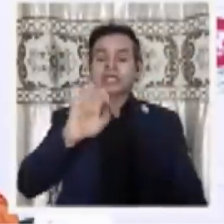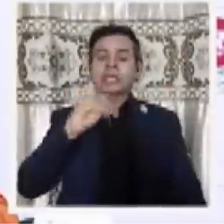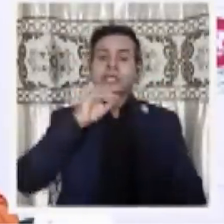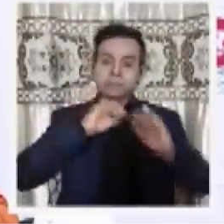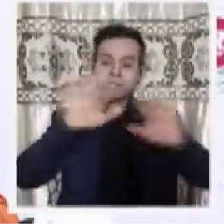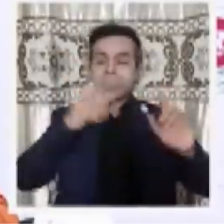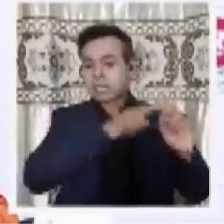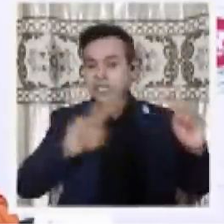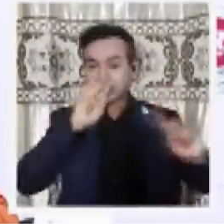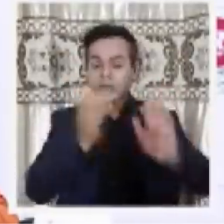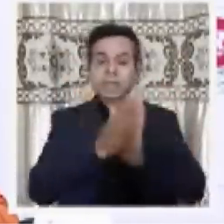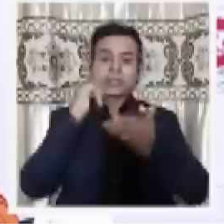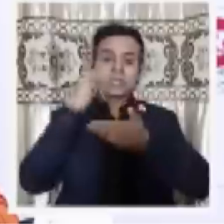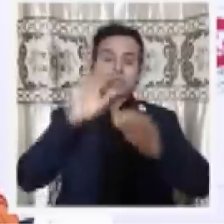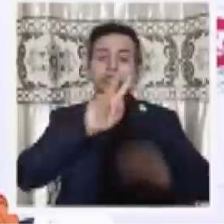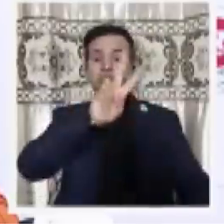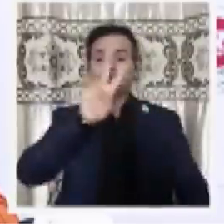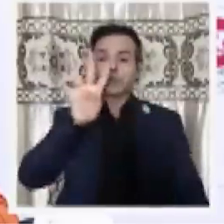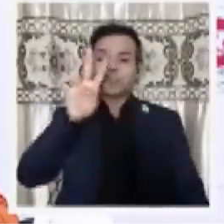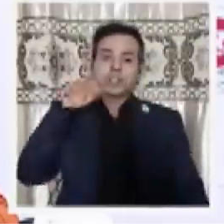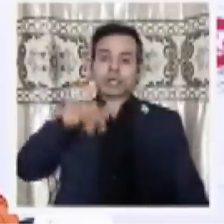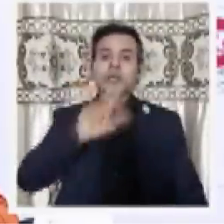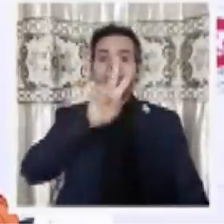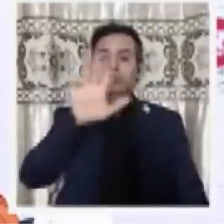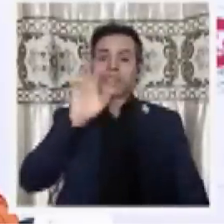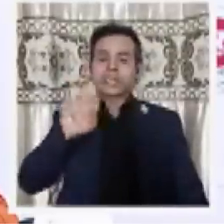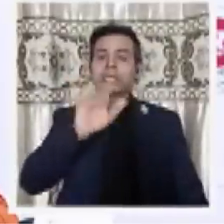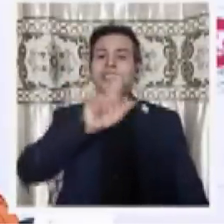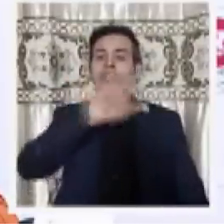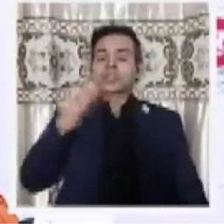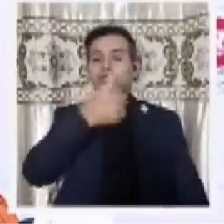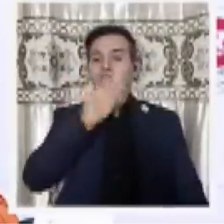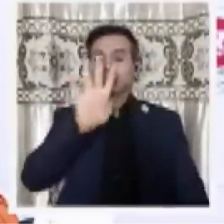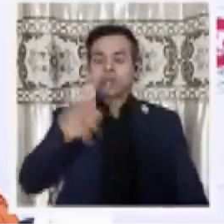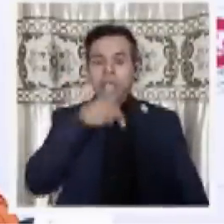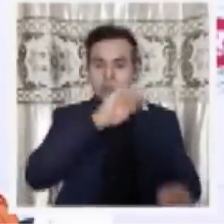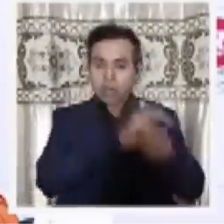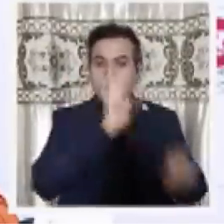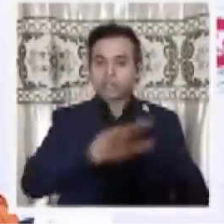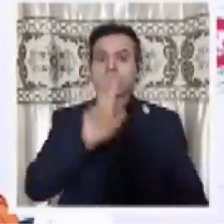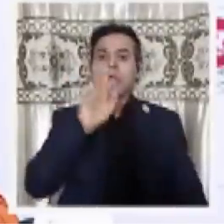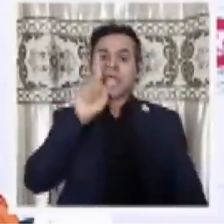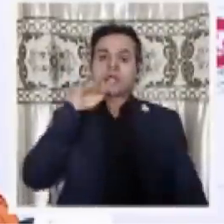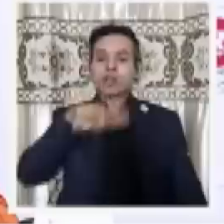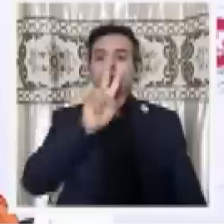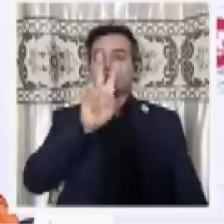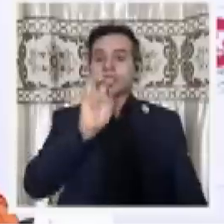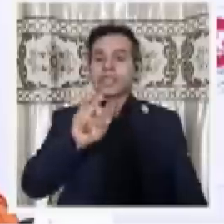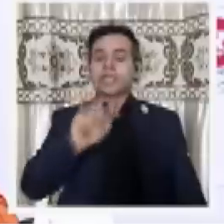ব্যক্তিগত সুরক্ষা সামগ্রী কেন্দ্রীয় ওষাকার থেকে বিতরণ হয়েছে 24 ঘন্টায় 4,000টি এবং এ পর্যন্ত বিতরণ